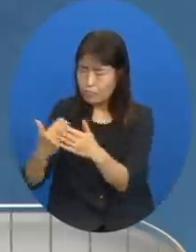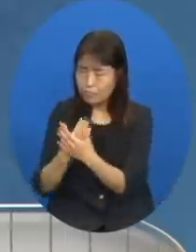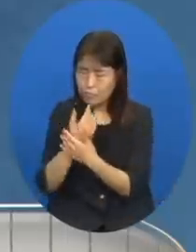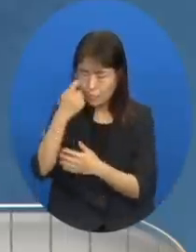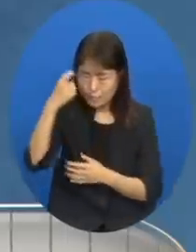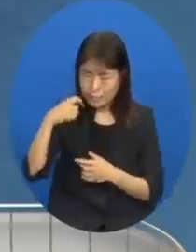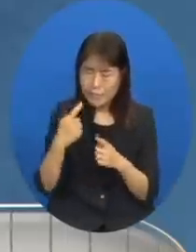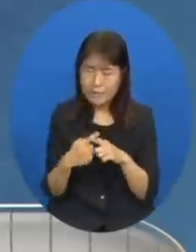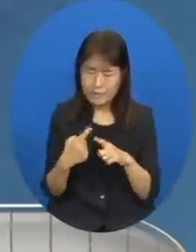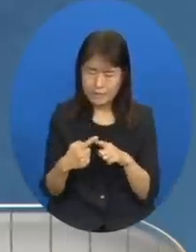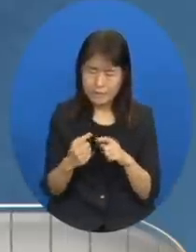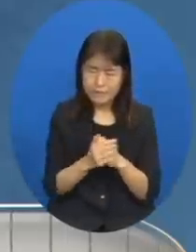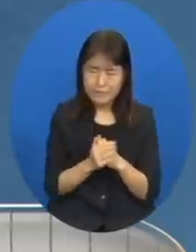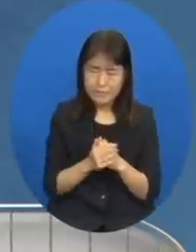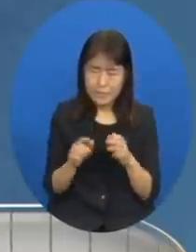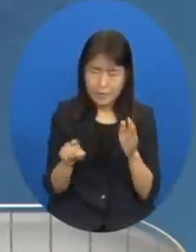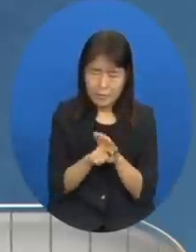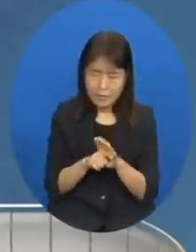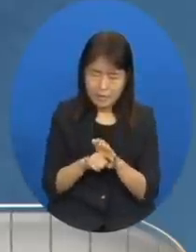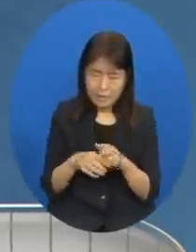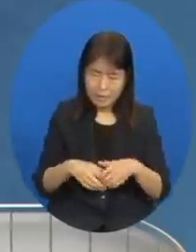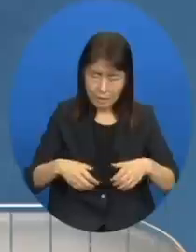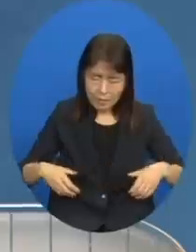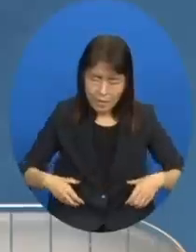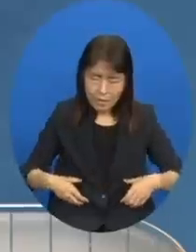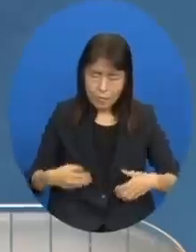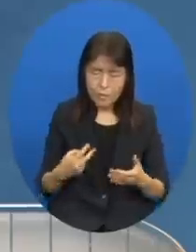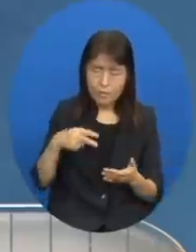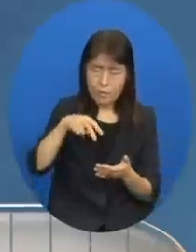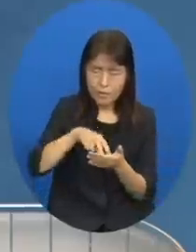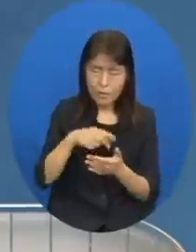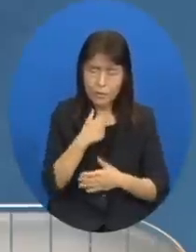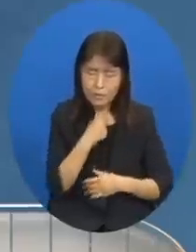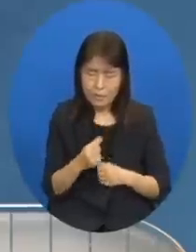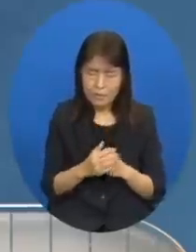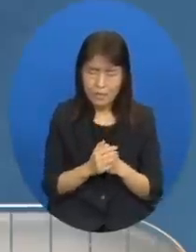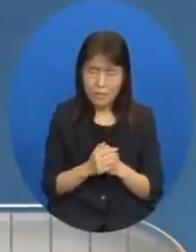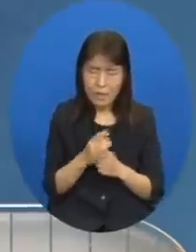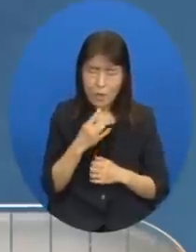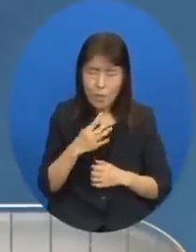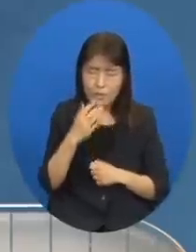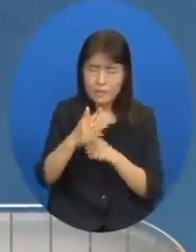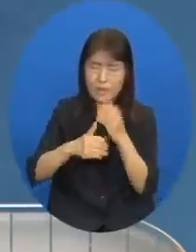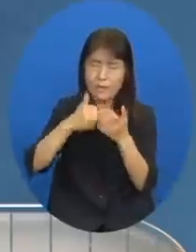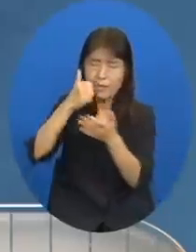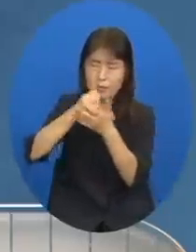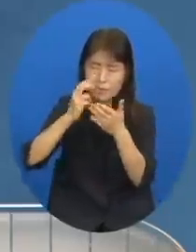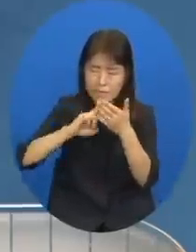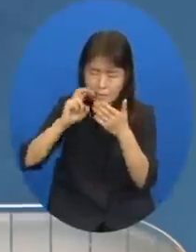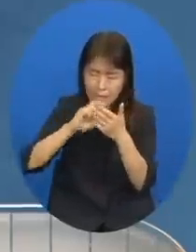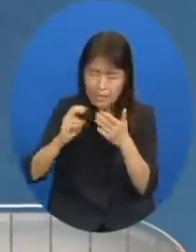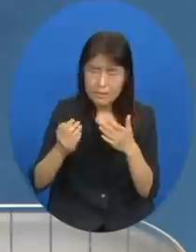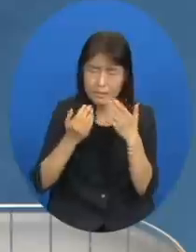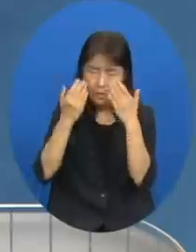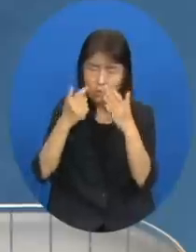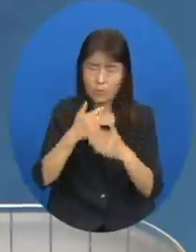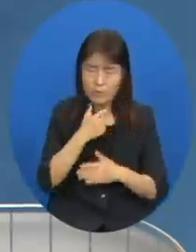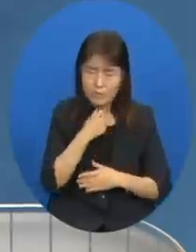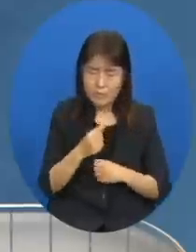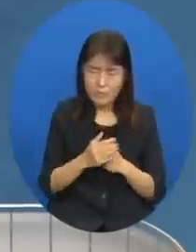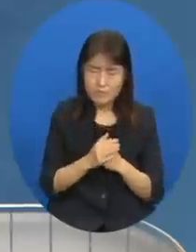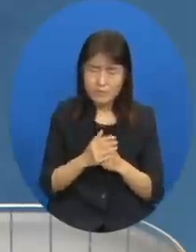하나님 오늘 믿음의 담대함으로 일어서기를 원합니다 오직 주님을 찬양하며 일어서기를 원합니다